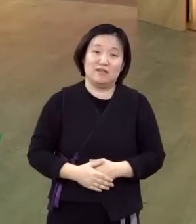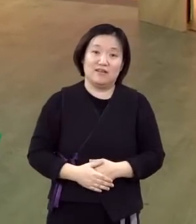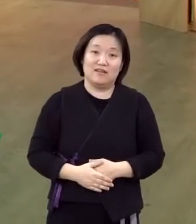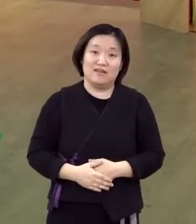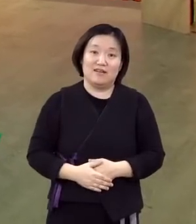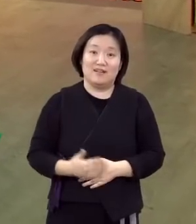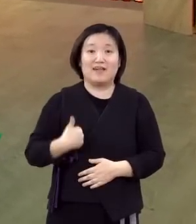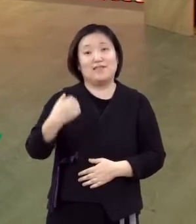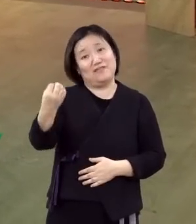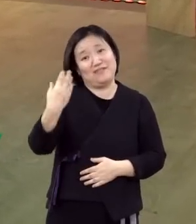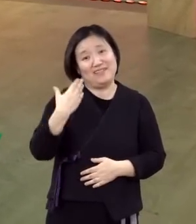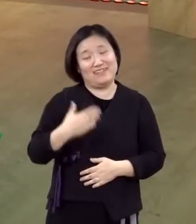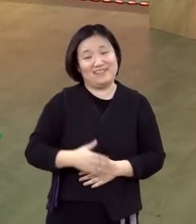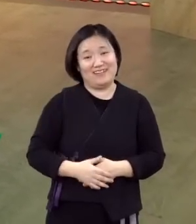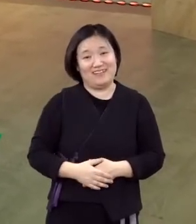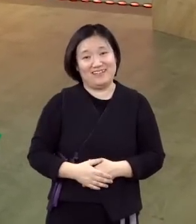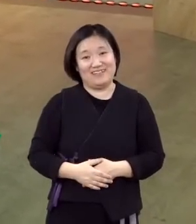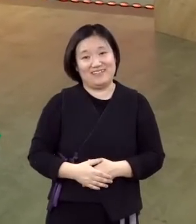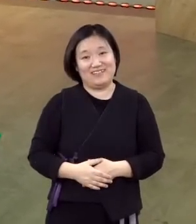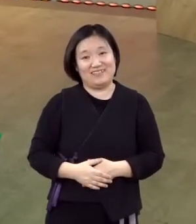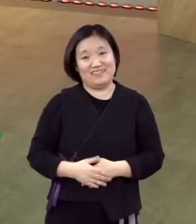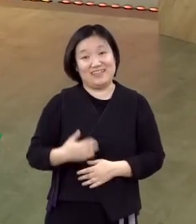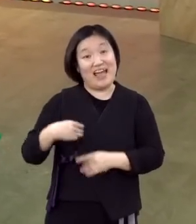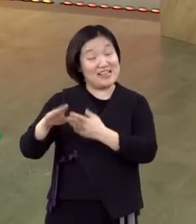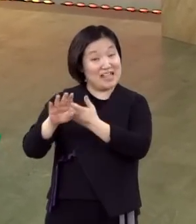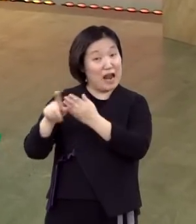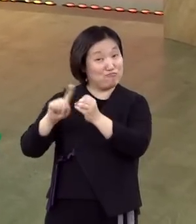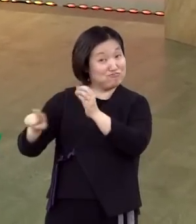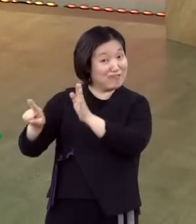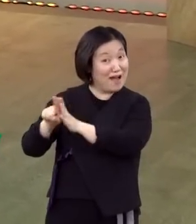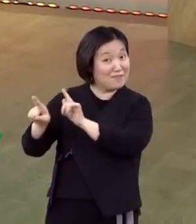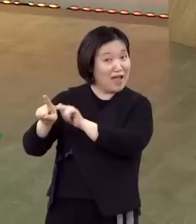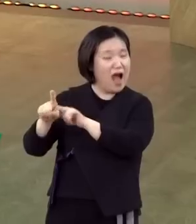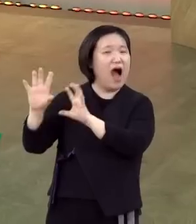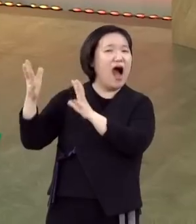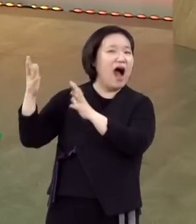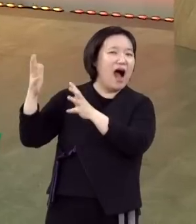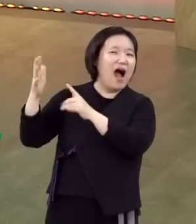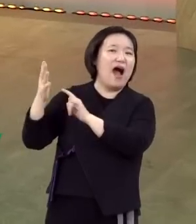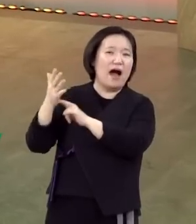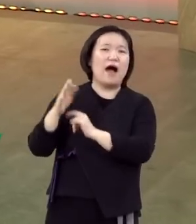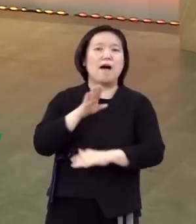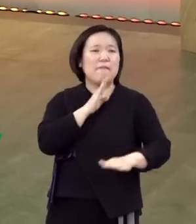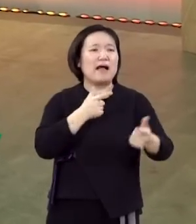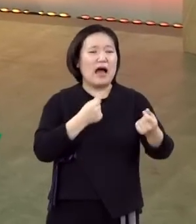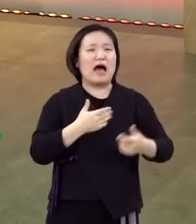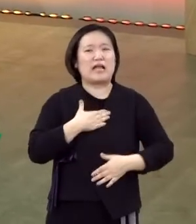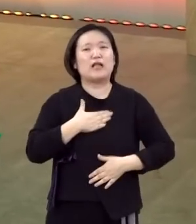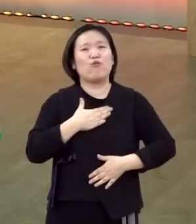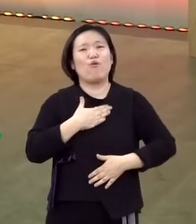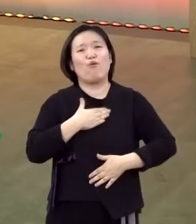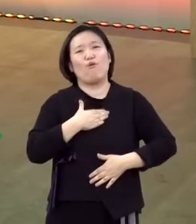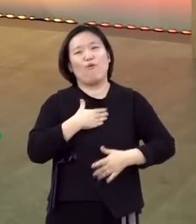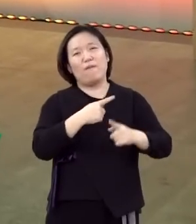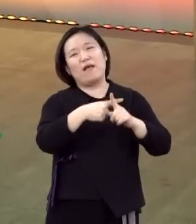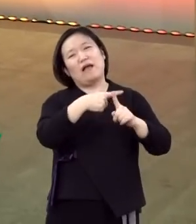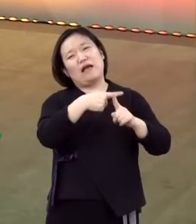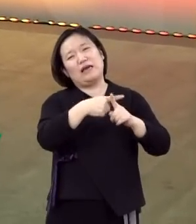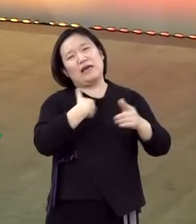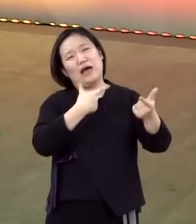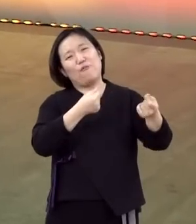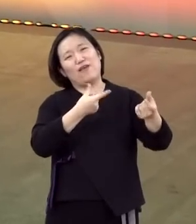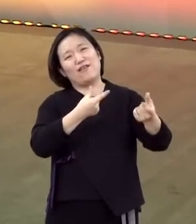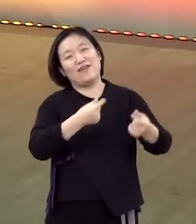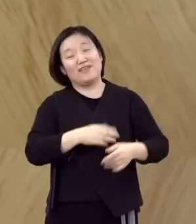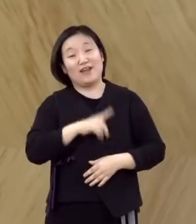로워졌습니다.그들이 그렇게말하자,근처에서듣고있던다른불교신자들이 박수를치며" 맞아요.""저도같은생각이에요.""저희 도